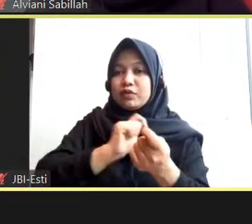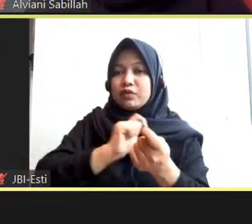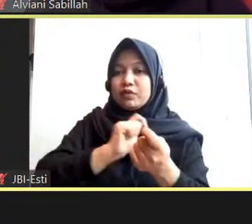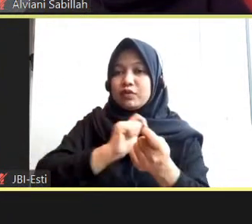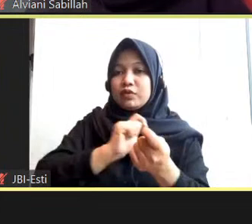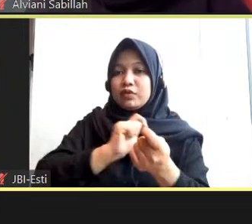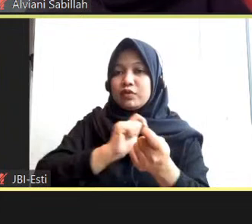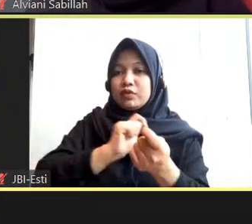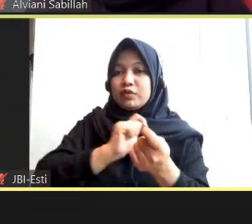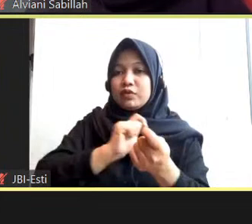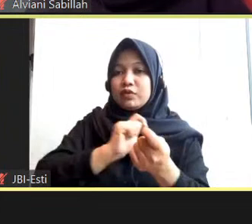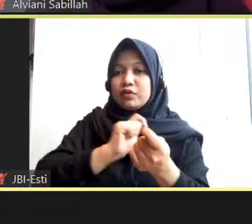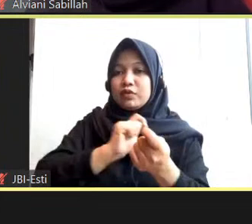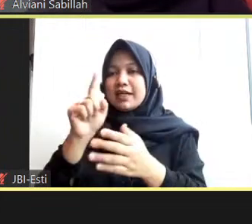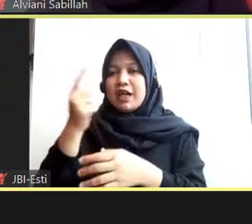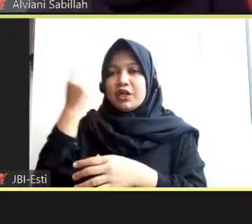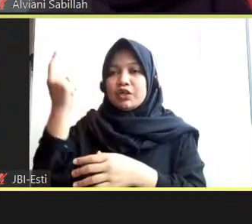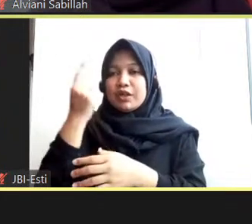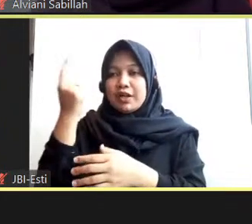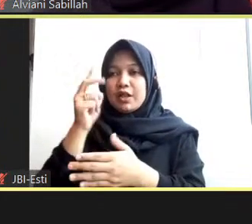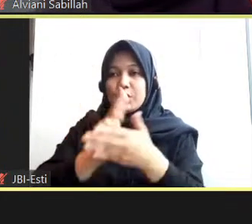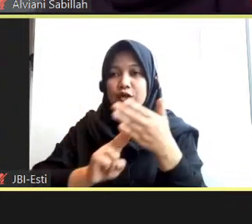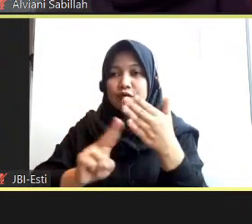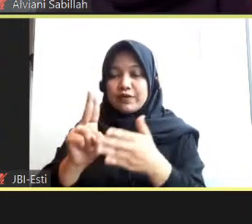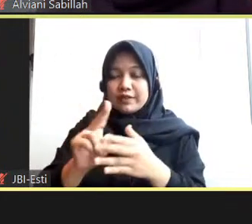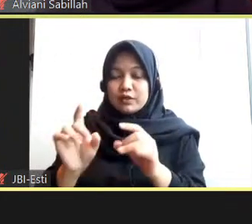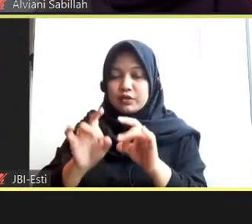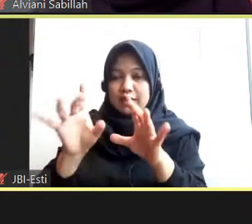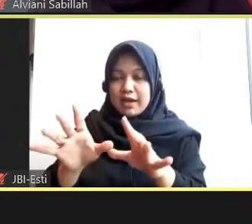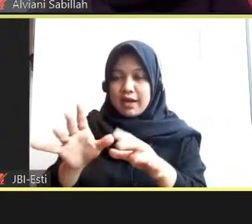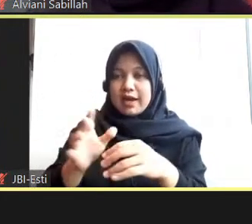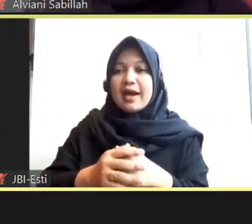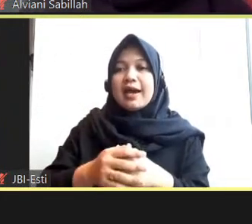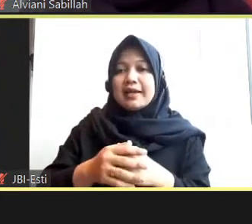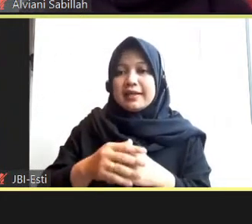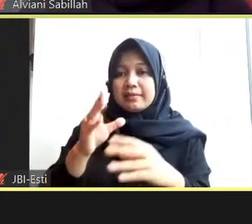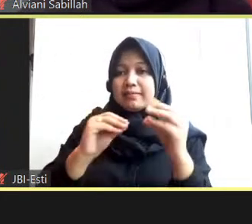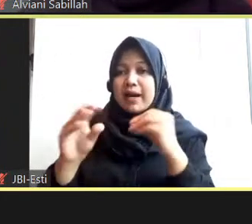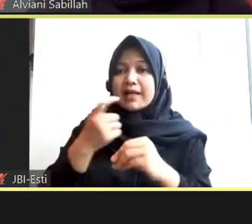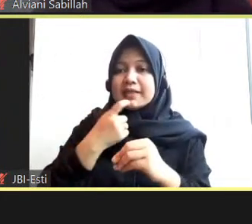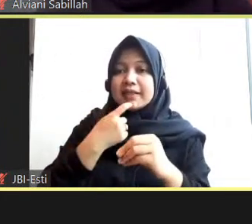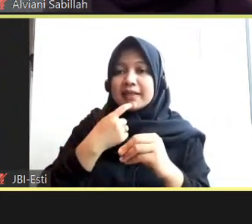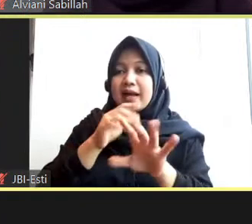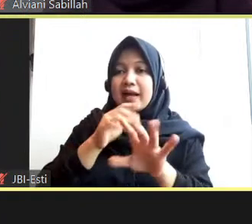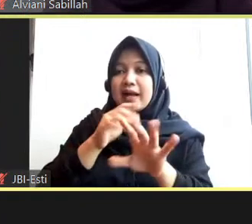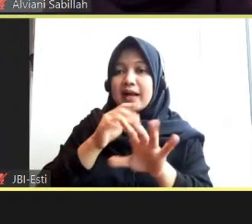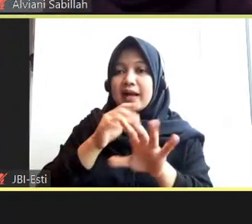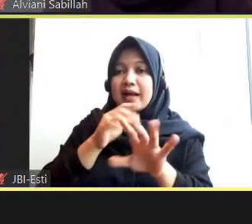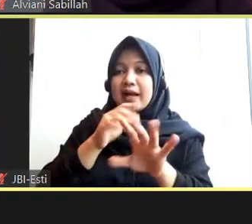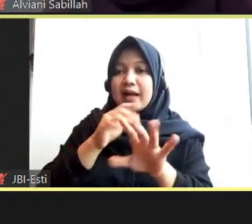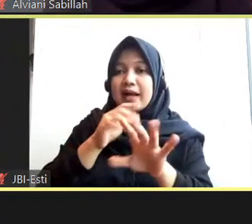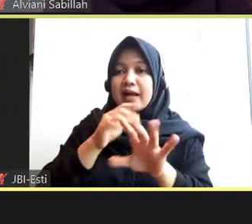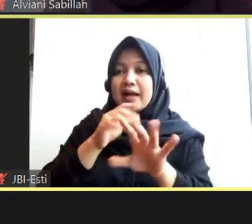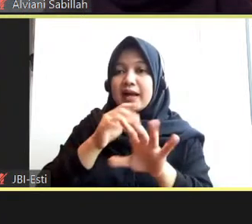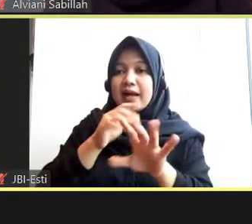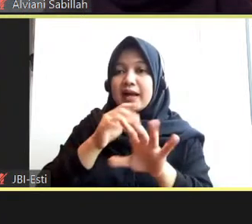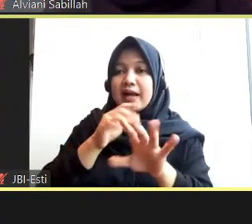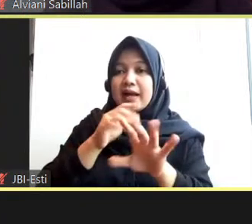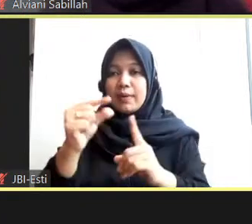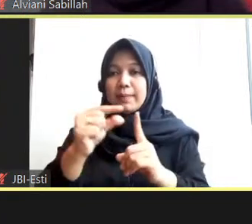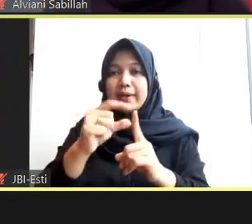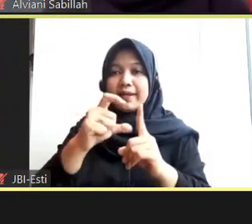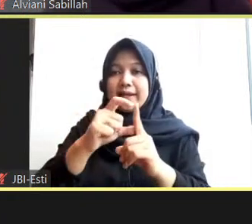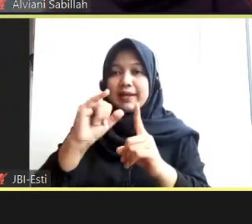University dengan topik penelitian mengenai partai politik di Indonesia, khususnya PDI Perjuangan.